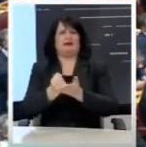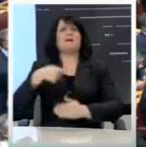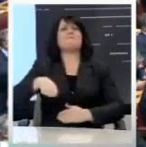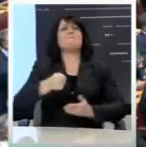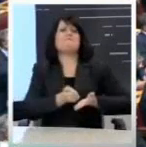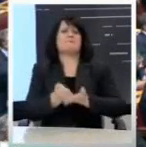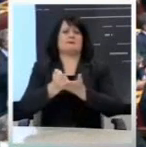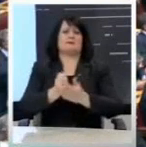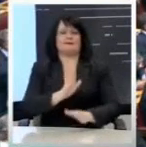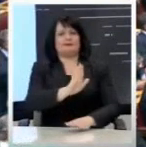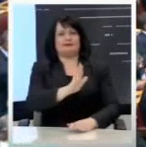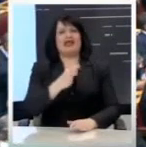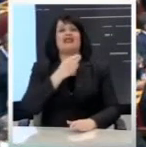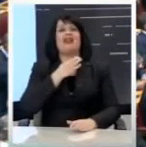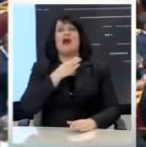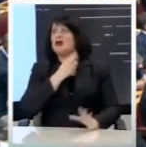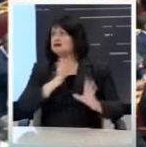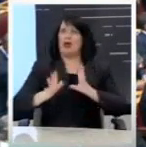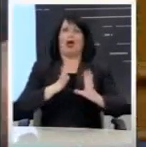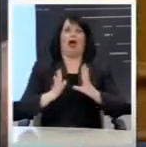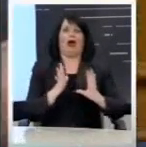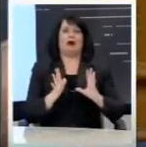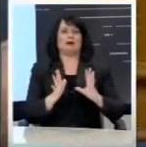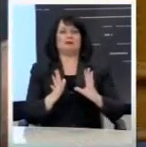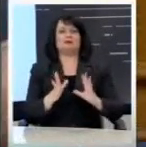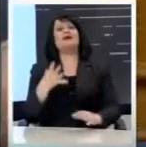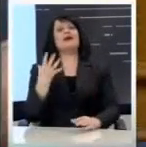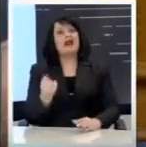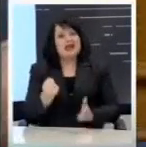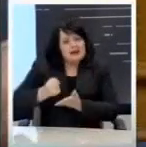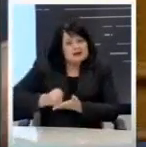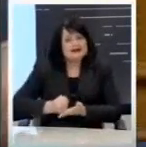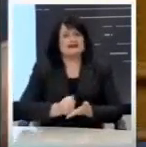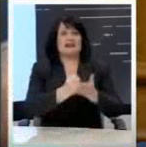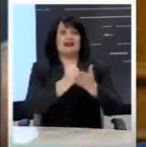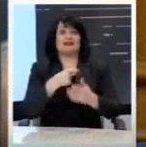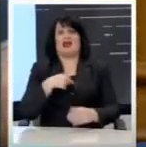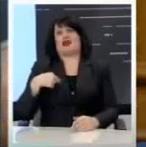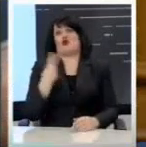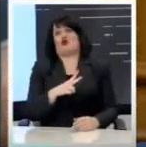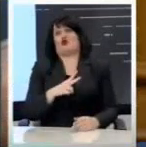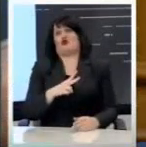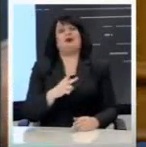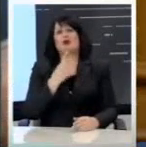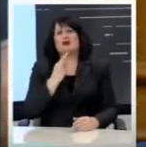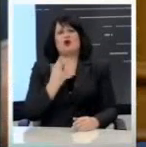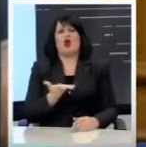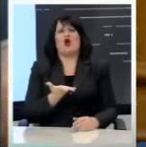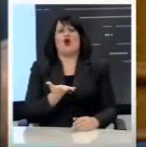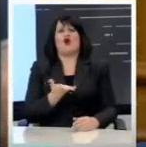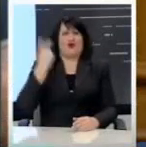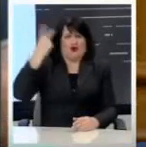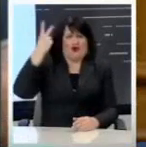συνηγόρων. Δεν χρειάζεται να χάνει την ψυχραιμία του, διότι έχει τη στεναρή στήριξη του αρχηγού του κόμματός του. Οπότε μην με